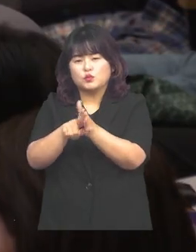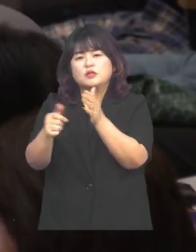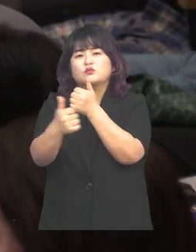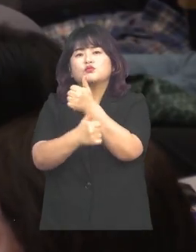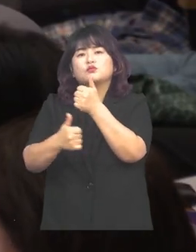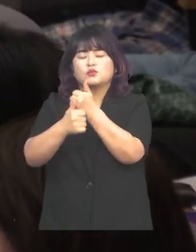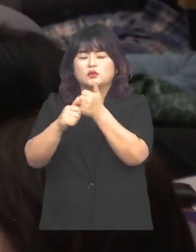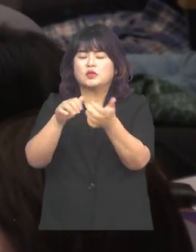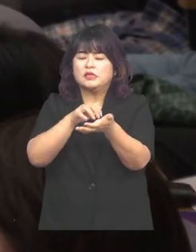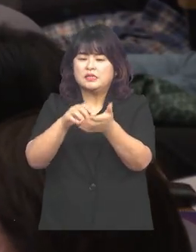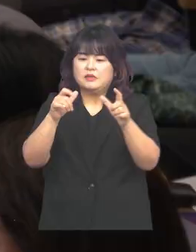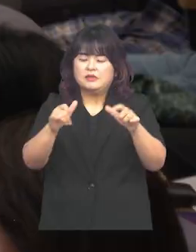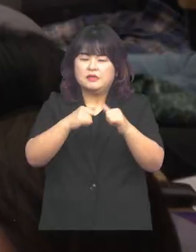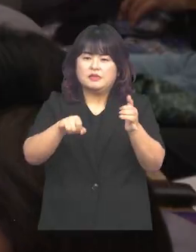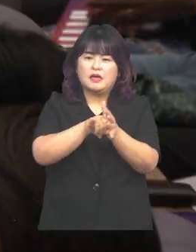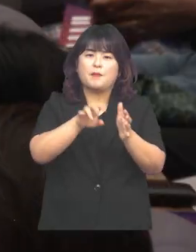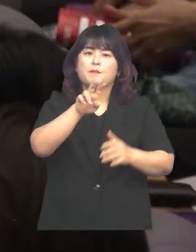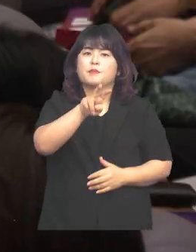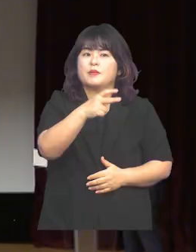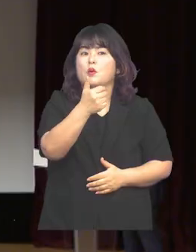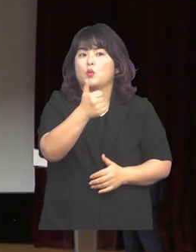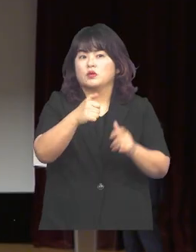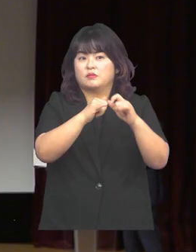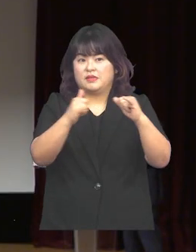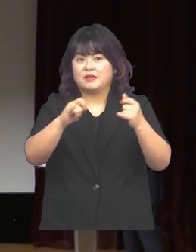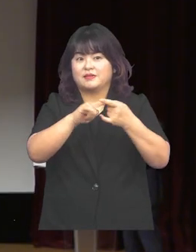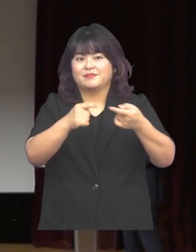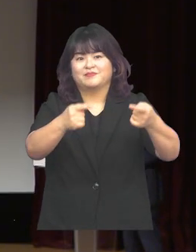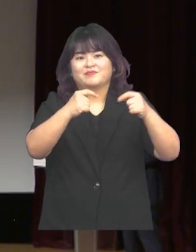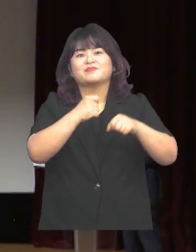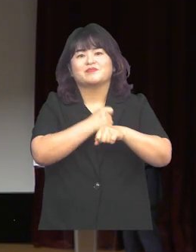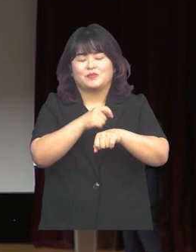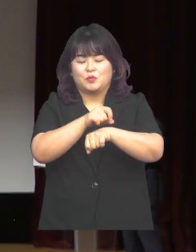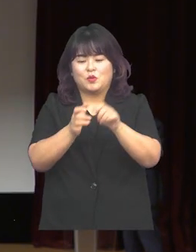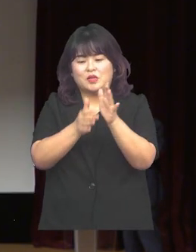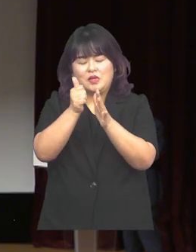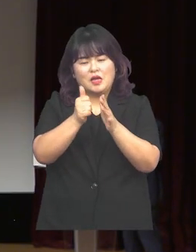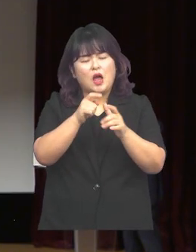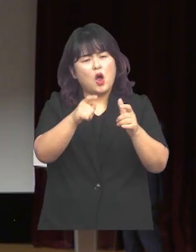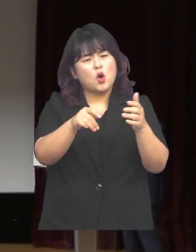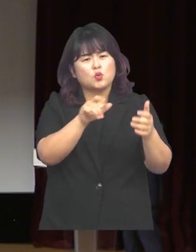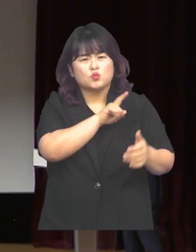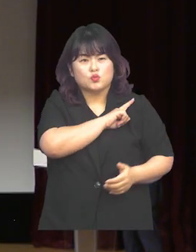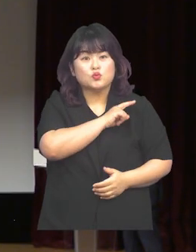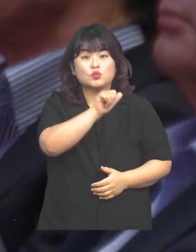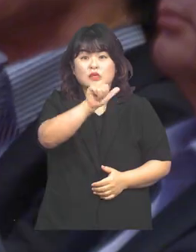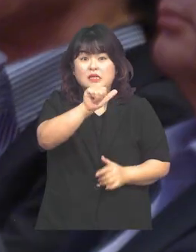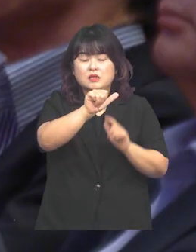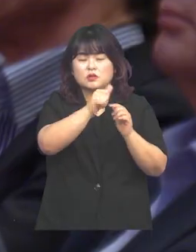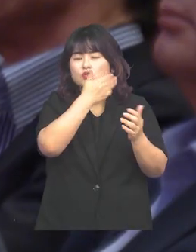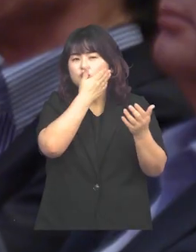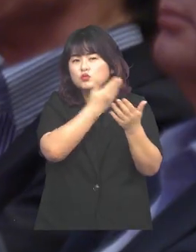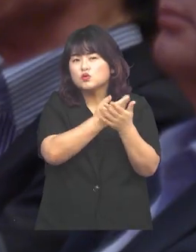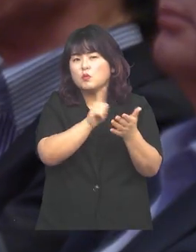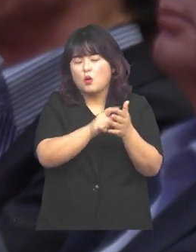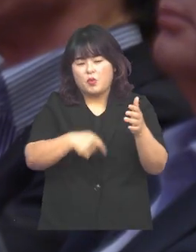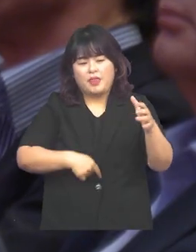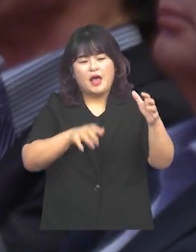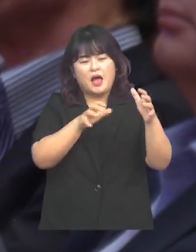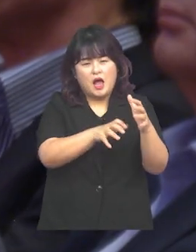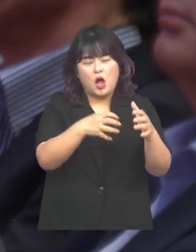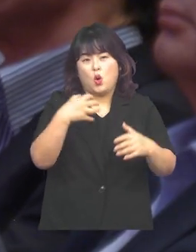시민 250여 명이 참석했습니다. 이상일 시장은 용인FC의 5대 핵심 가치로 단합,